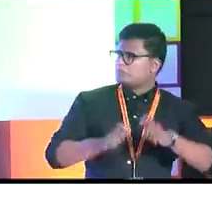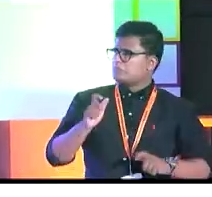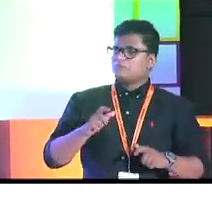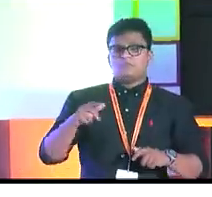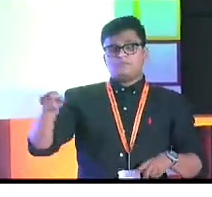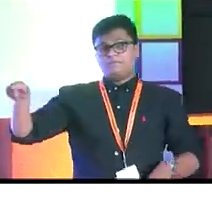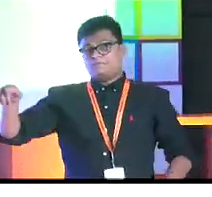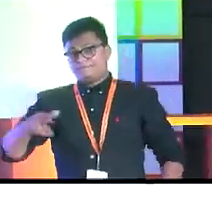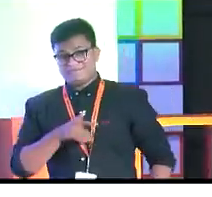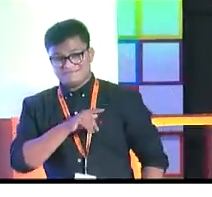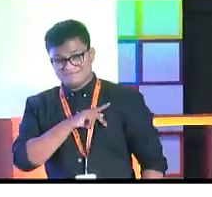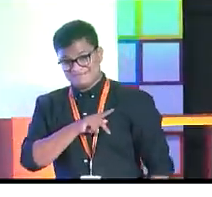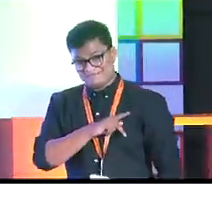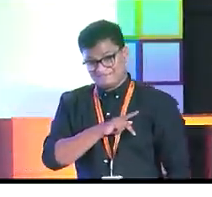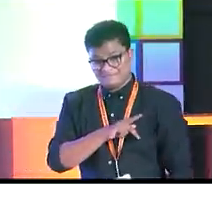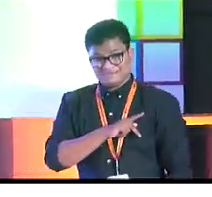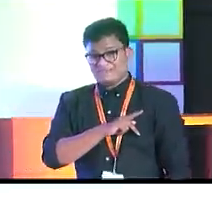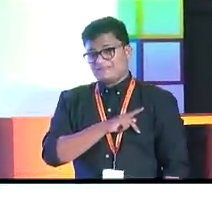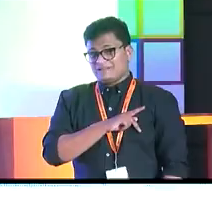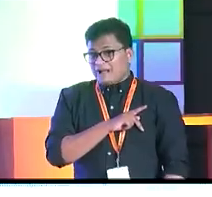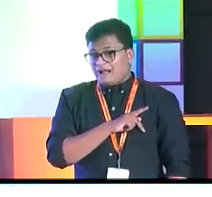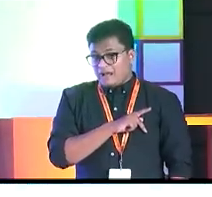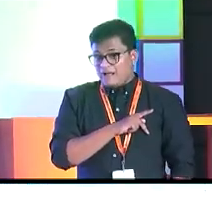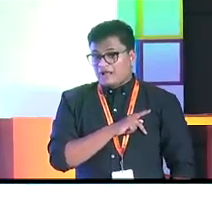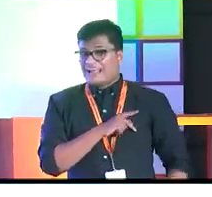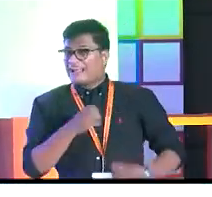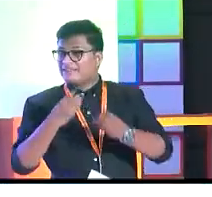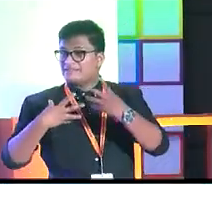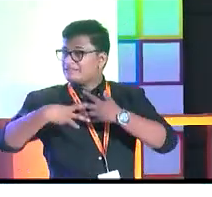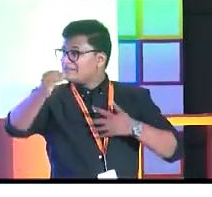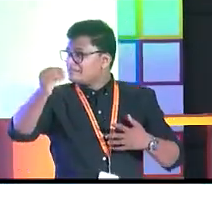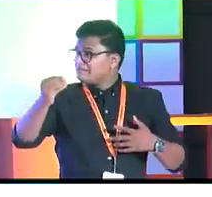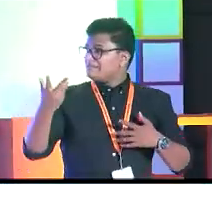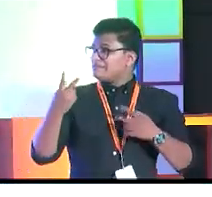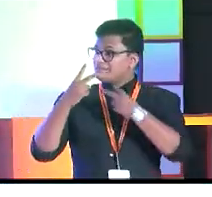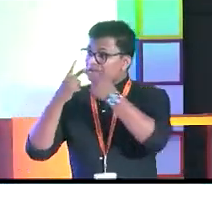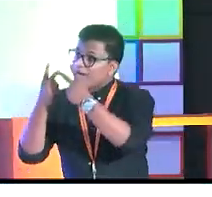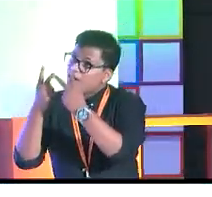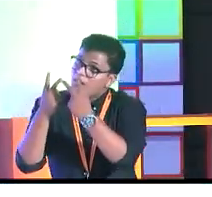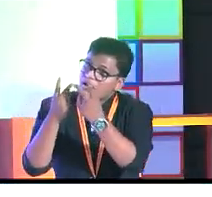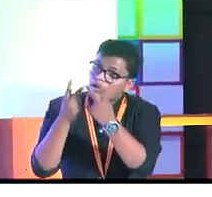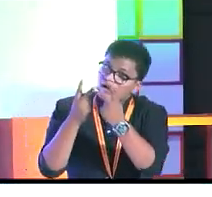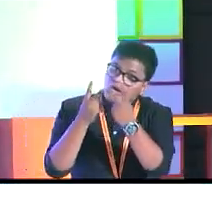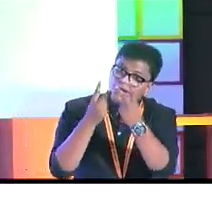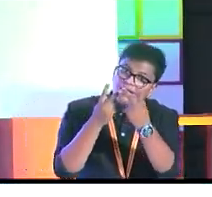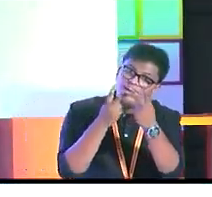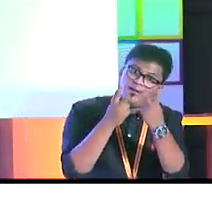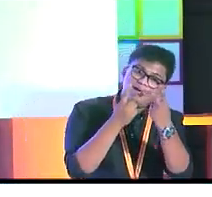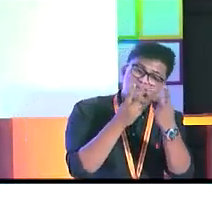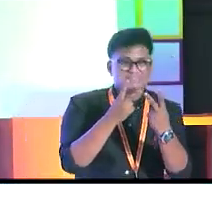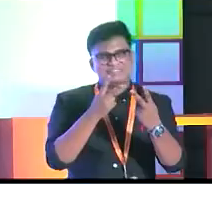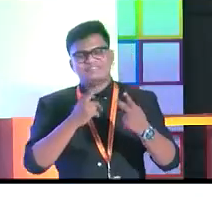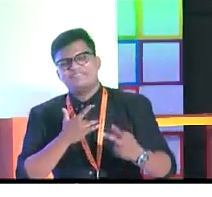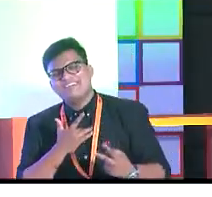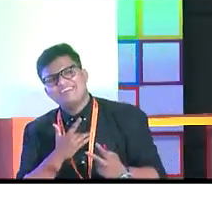पर्सनली बहुत इंपॉर्टेंट होते हैं. चुपचाप बैठ के मैं चाहता हूँ कि बाहर बैठ के जलेबी खाता रहूँ और सिर्फ देखता रहूँ, सिर्फ महसूस करता रहूँ इस